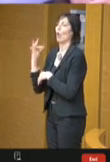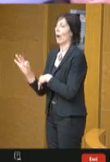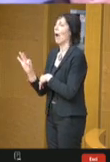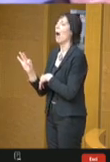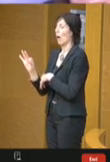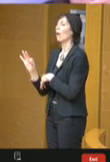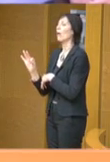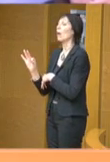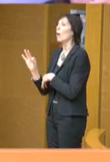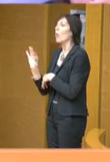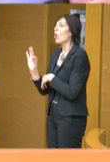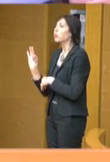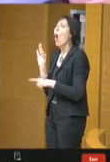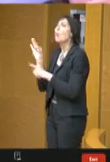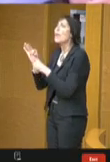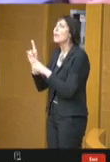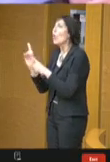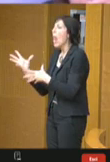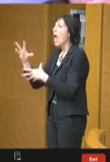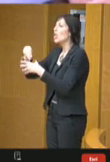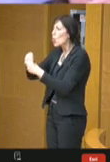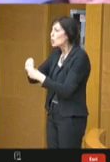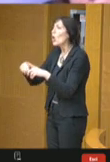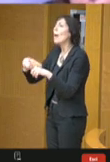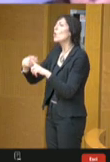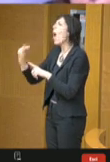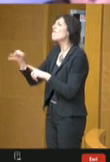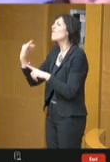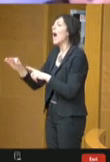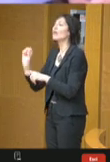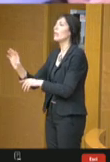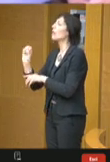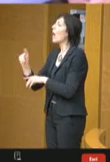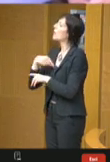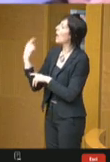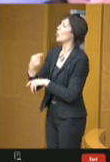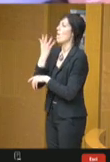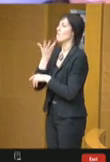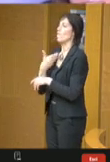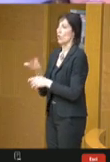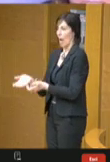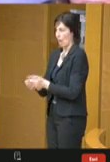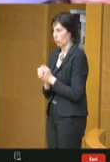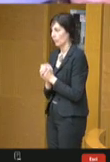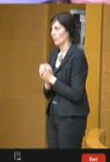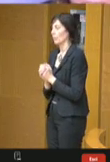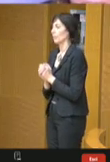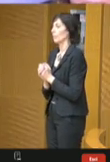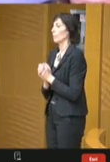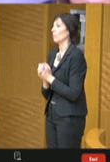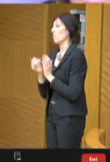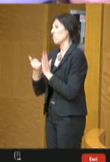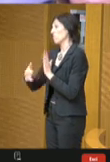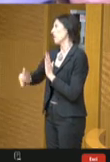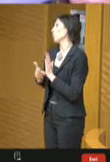quella inclusione e quella efficacia didattica che noi tutti vogliamo. E infine C'è il tema,